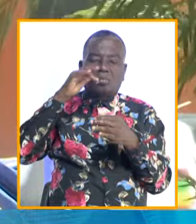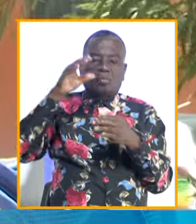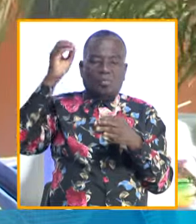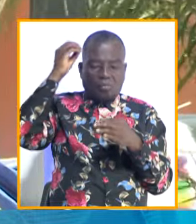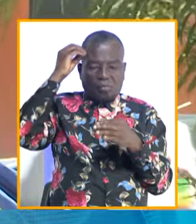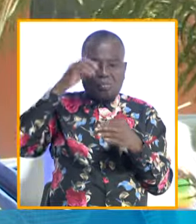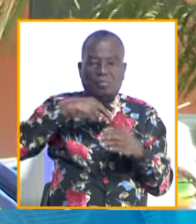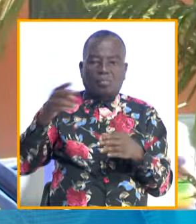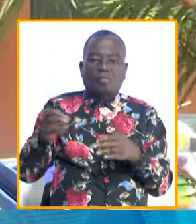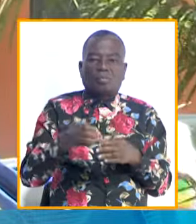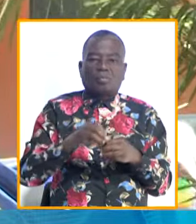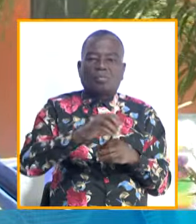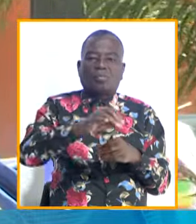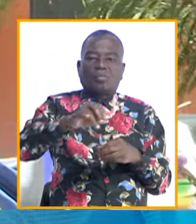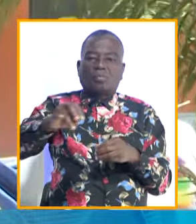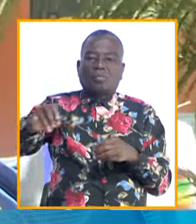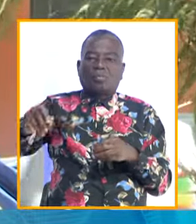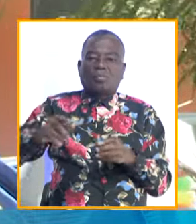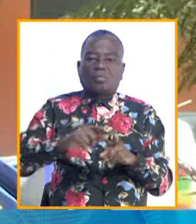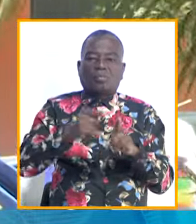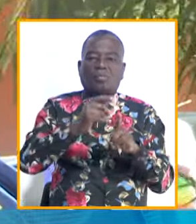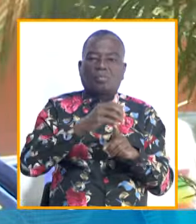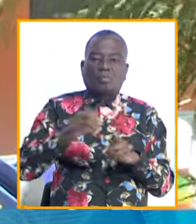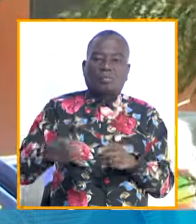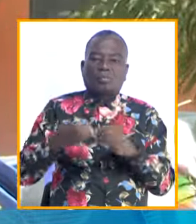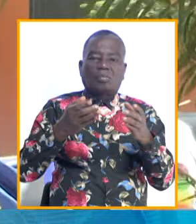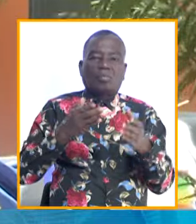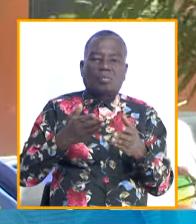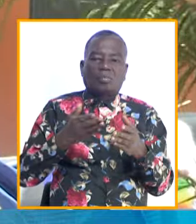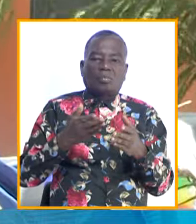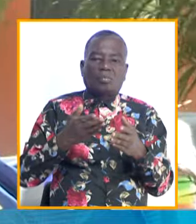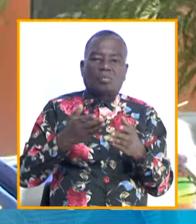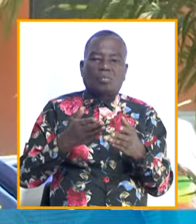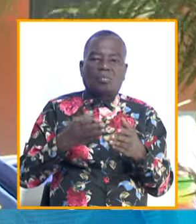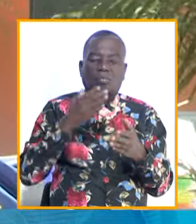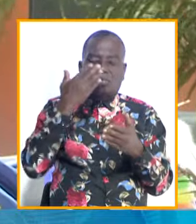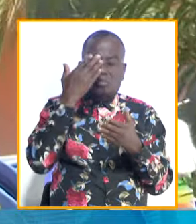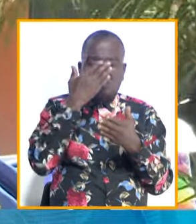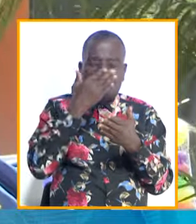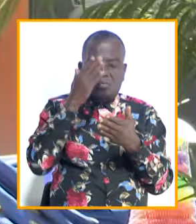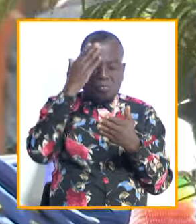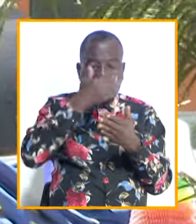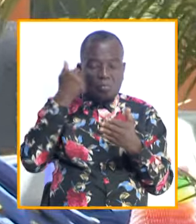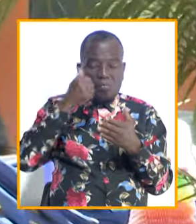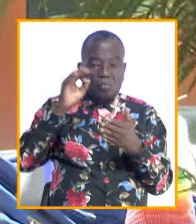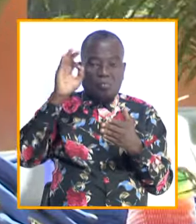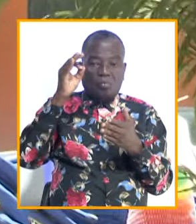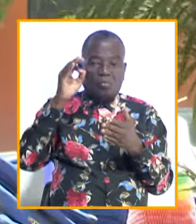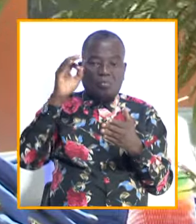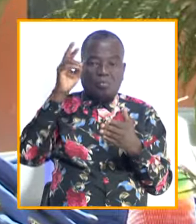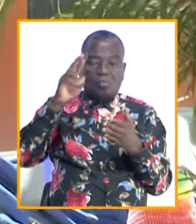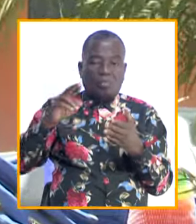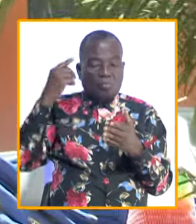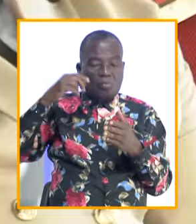venez de semer des graines qui porteront sûrement des beaux fruits pour des générations